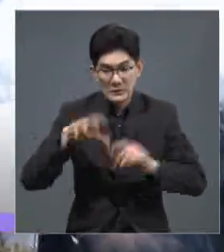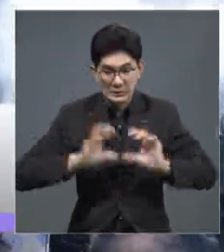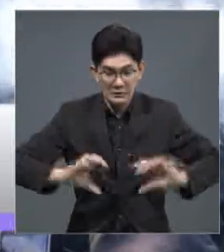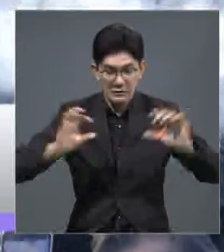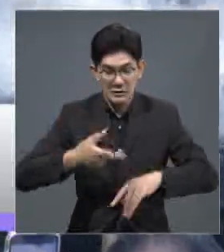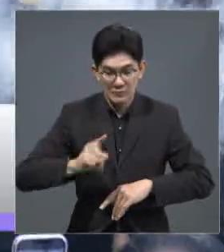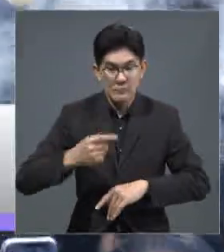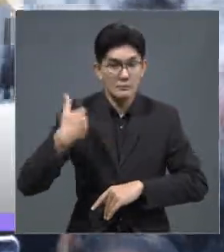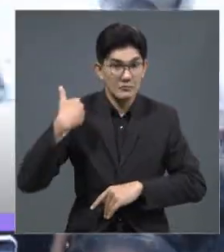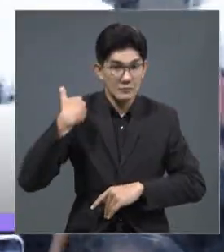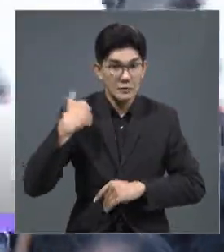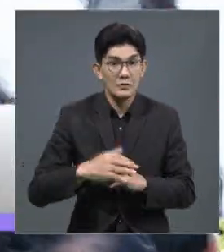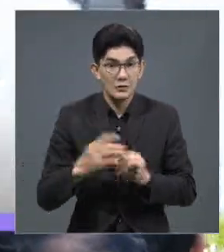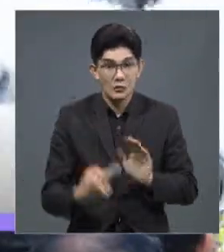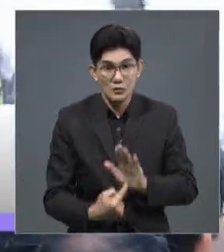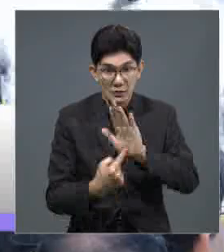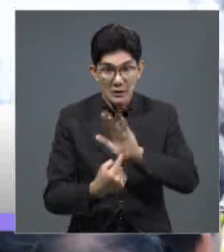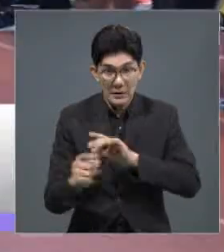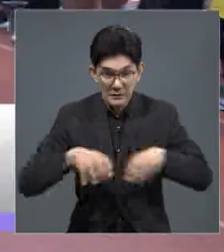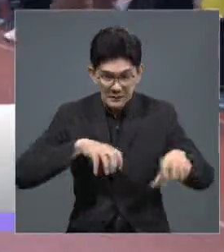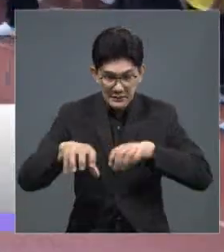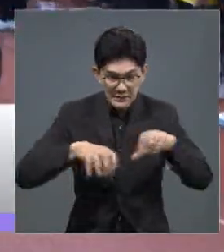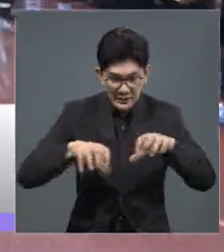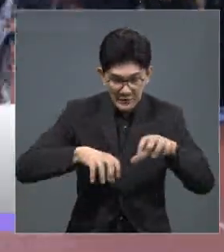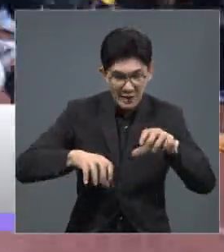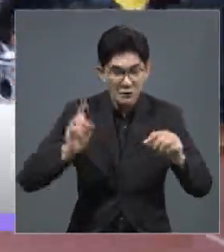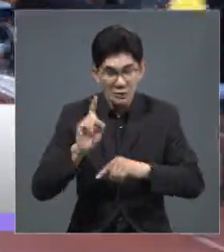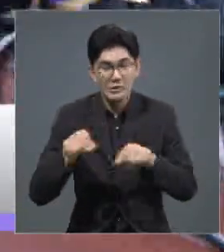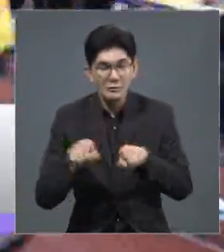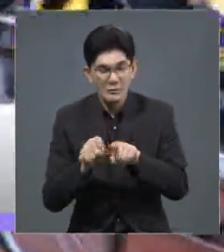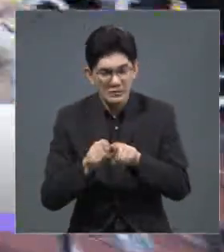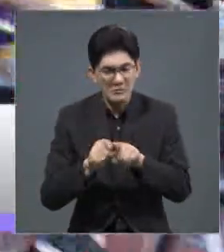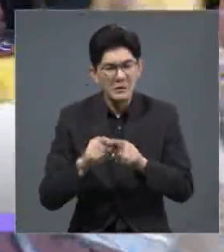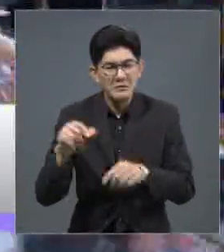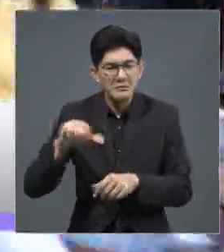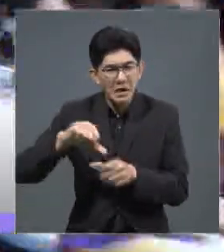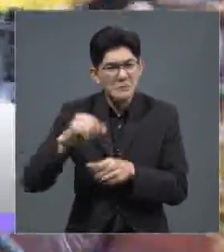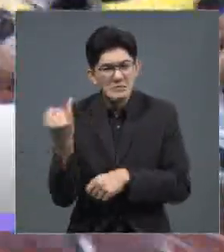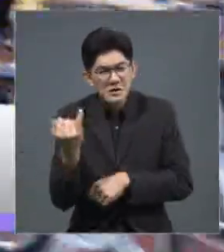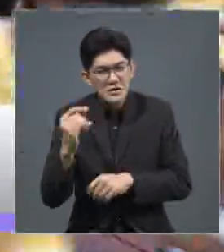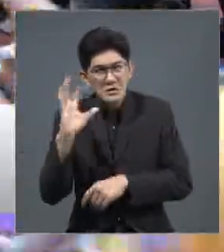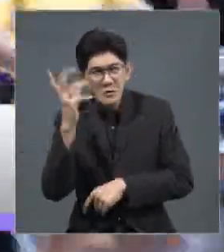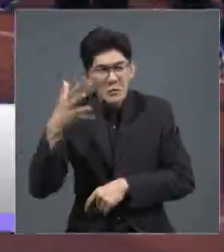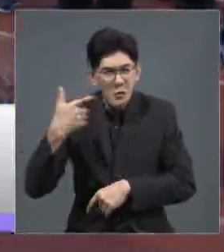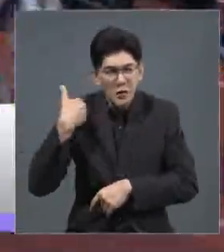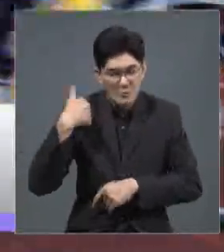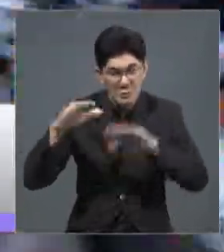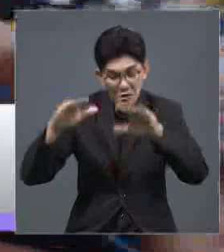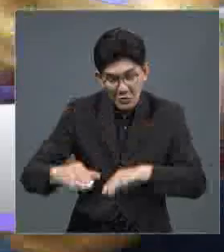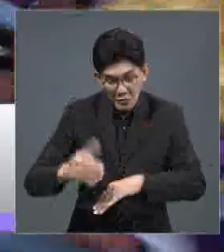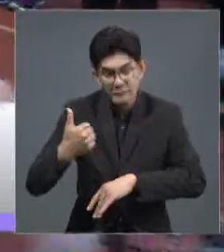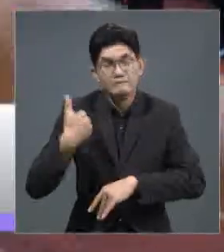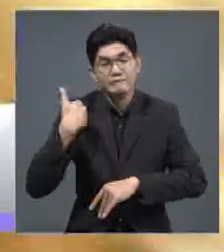เกิดประโยชน์อีกทั้งยังเป็นต้นแบบของการจัดงานเพื่อลดการปล่อยก๊าซรุนกระจกให้เป็นศูนย์อีกด้วยนะครับจากนั้นครับท่าน